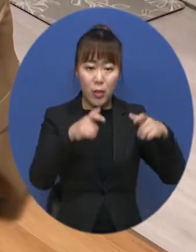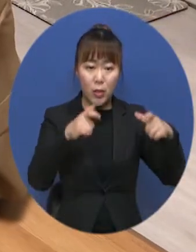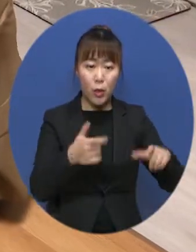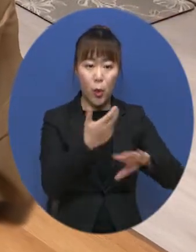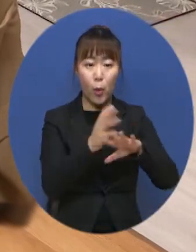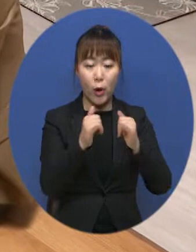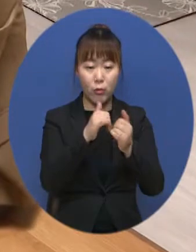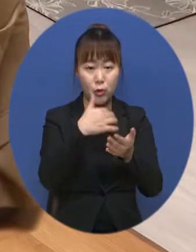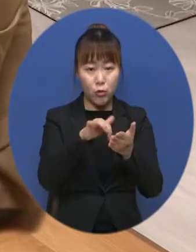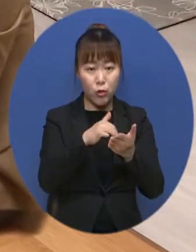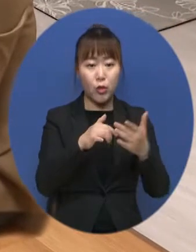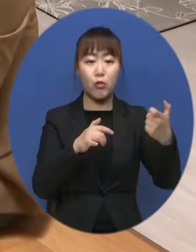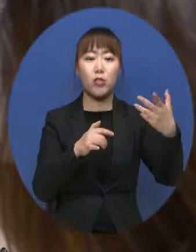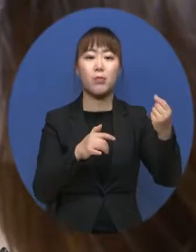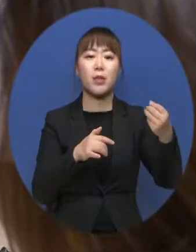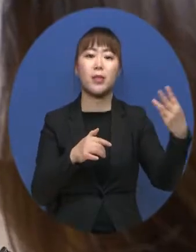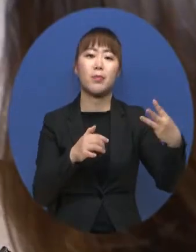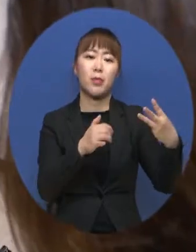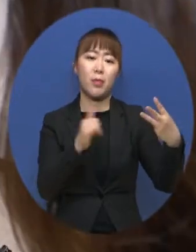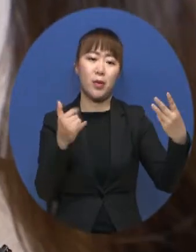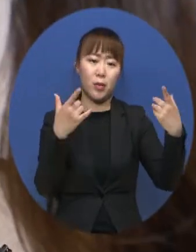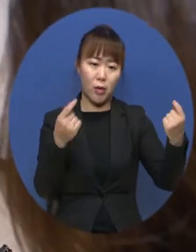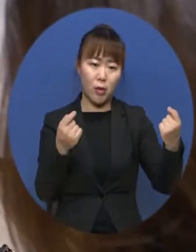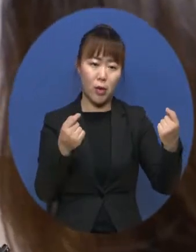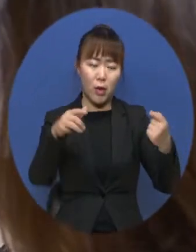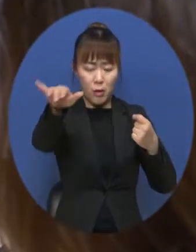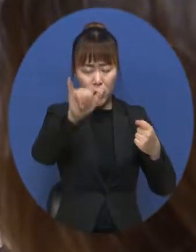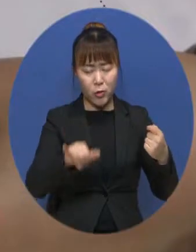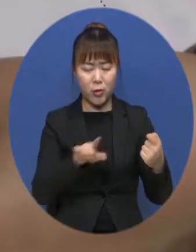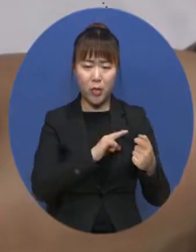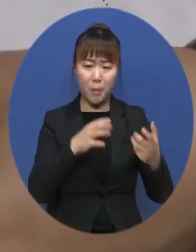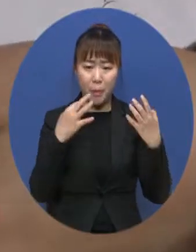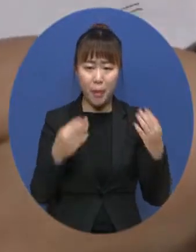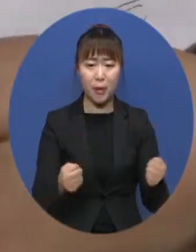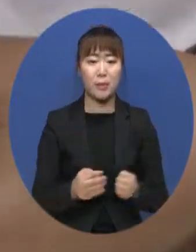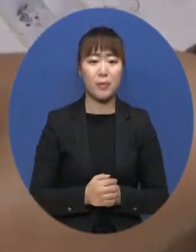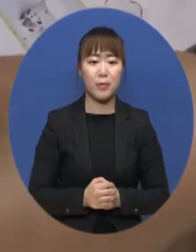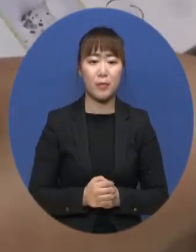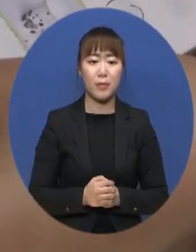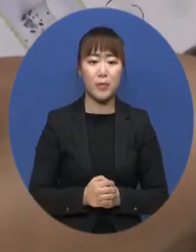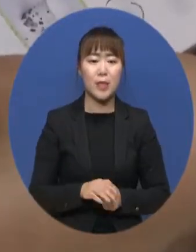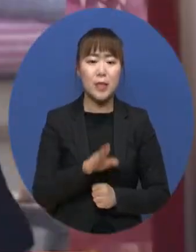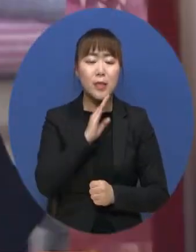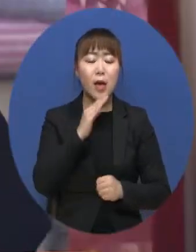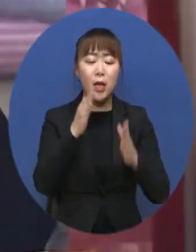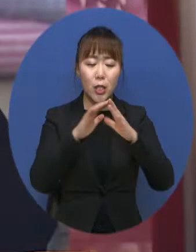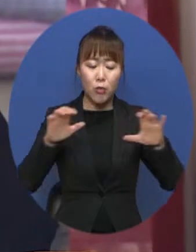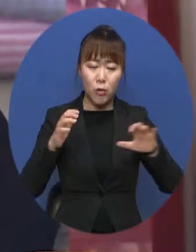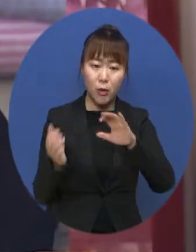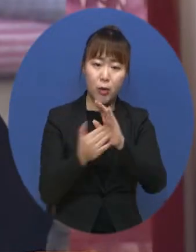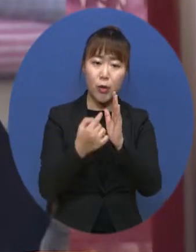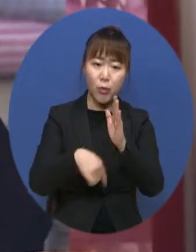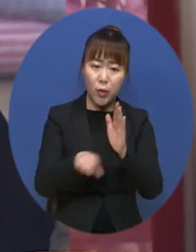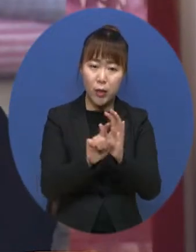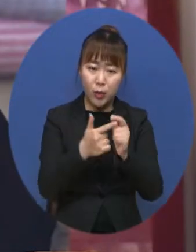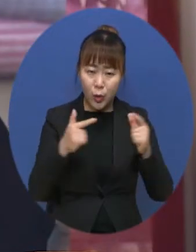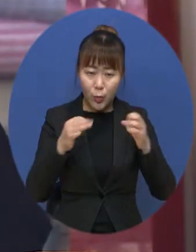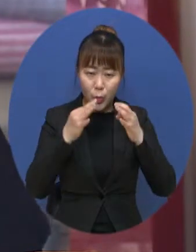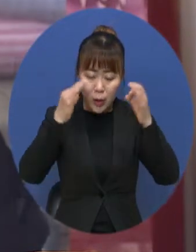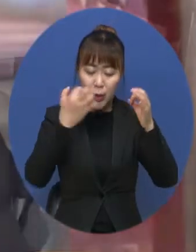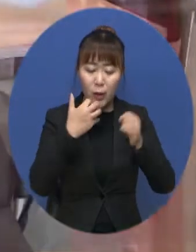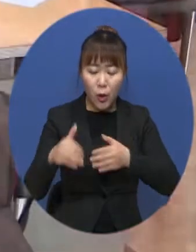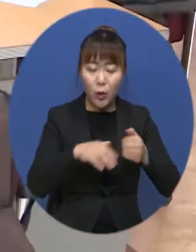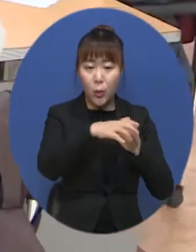수는 60만 3천여 명으로 전국에서 가장 많은 수준. 진정한 이웃이 되기 위한 다양한 노력이